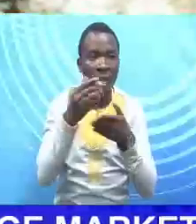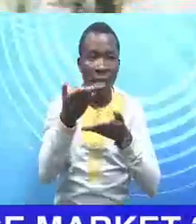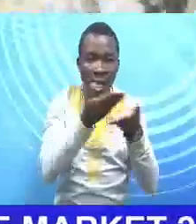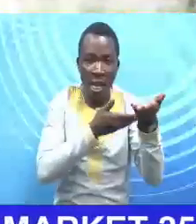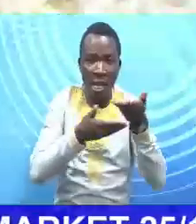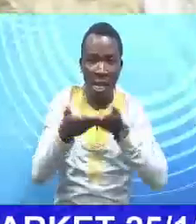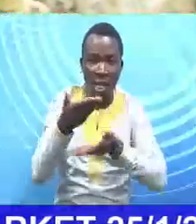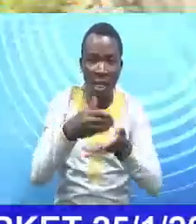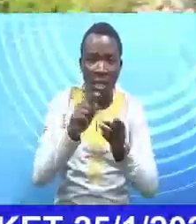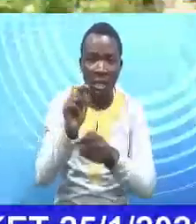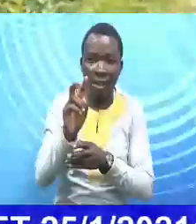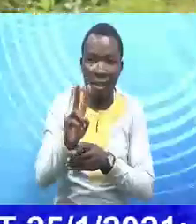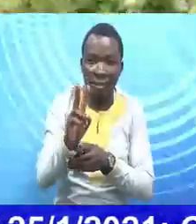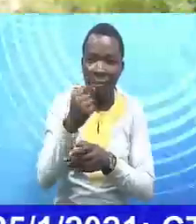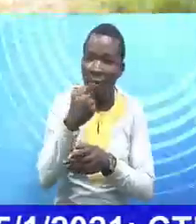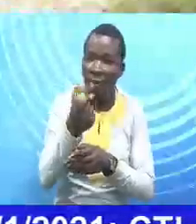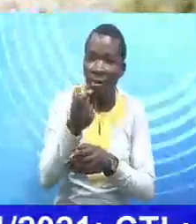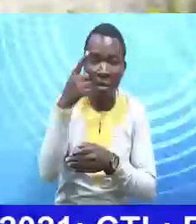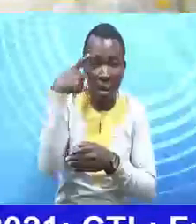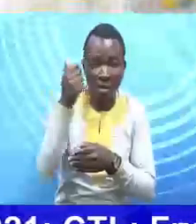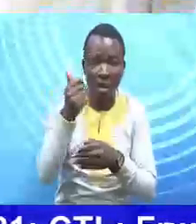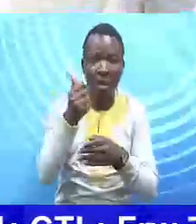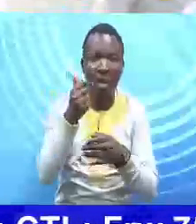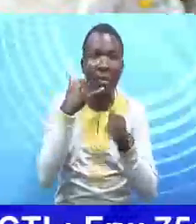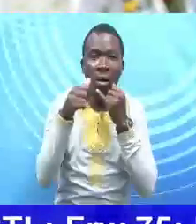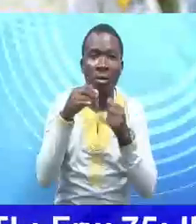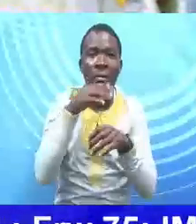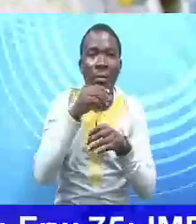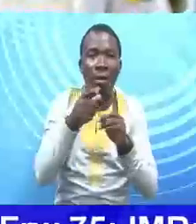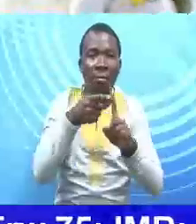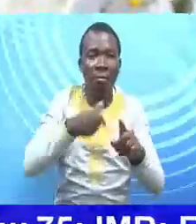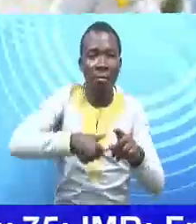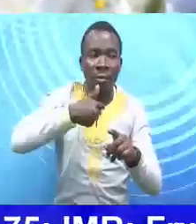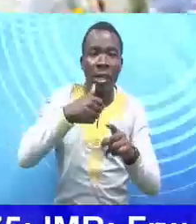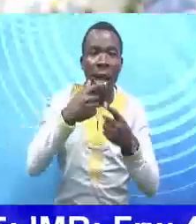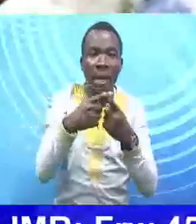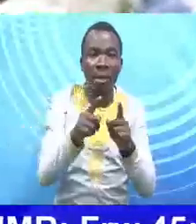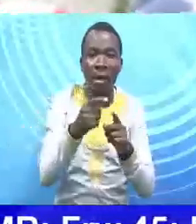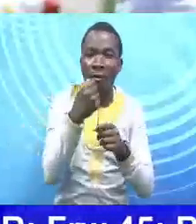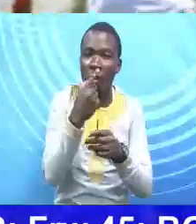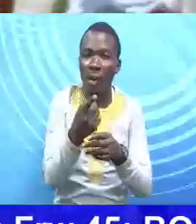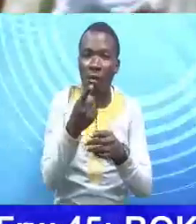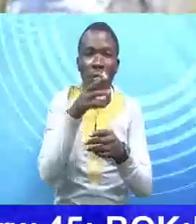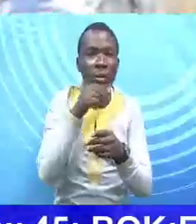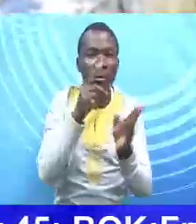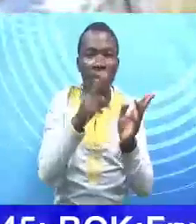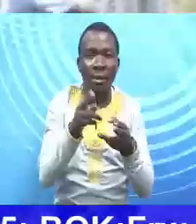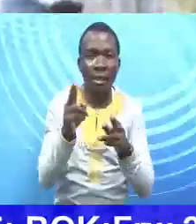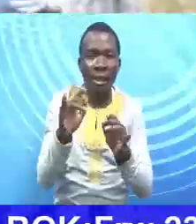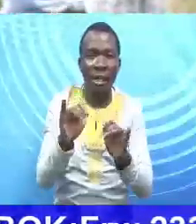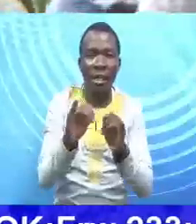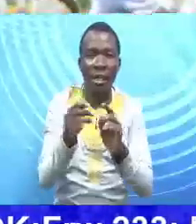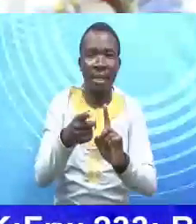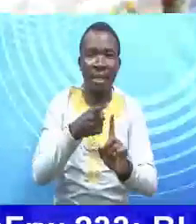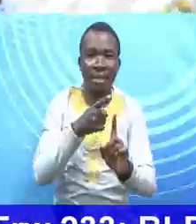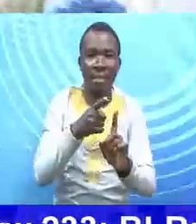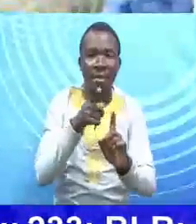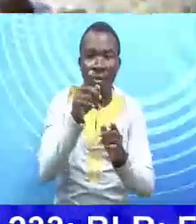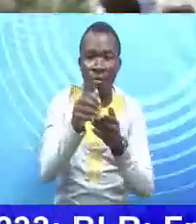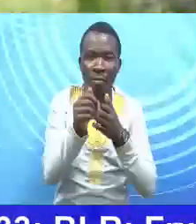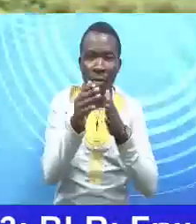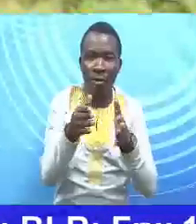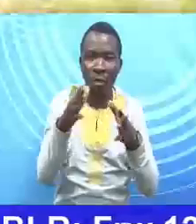BTN TV yatubwiye ko ngo nabo bamenye amakuru ko hari umugabo yahuye muri iki kidendezi, ariko akanavuga ko ngo uyu mugabo yari asanzwe agerageza kwiyahura. Uyu muyobozi